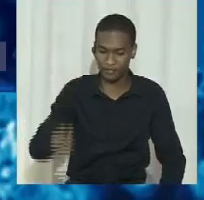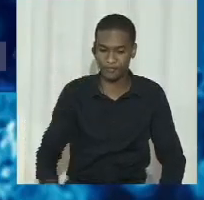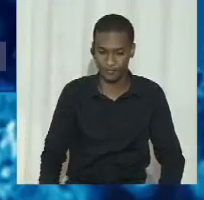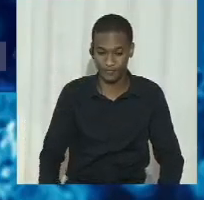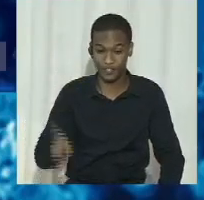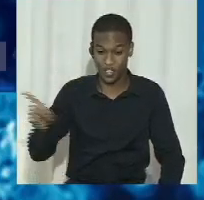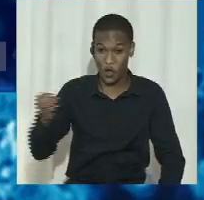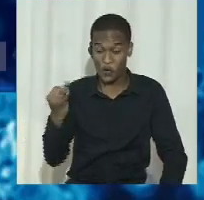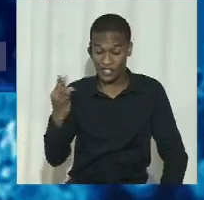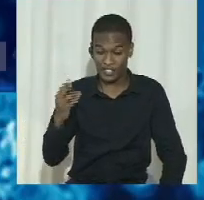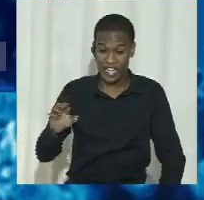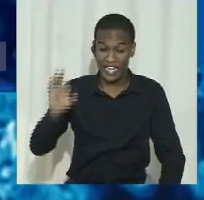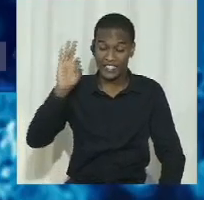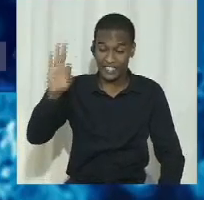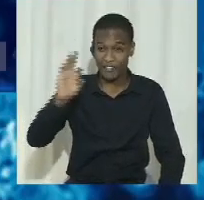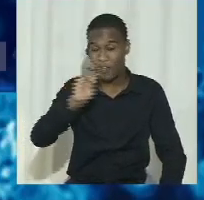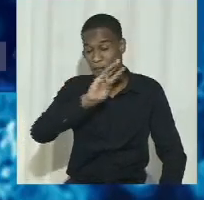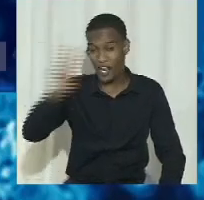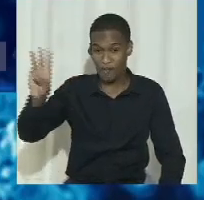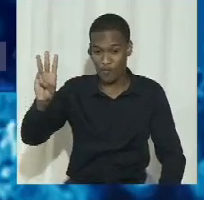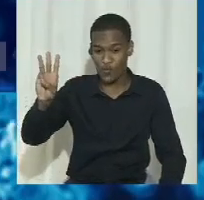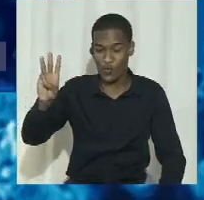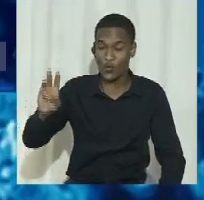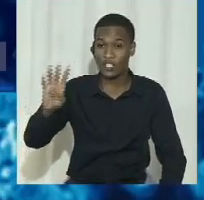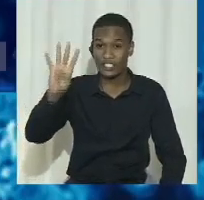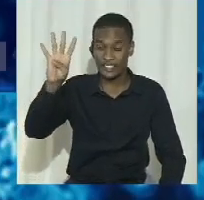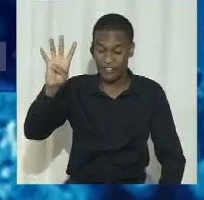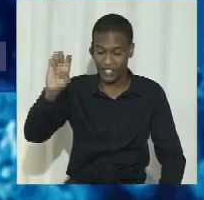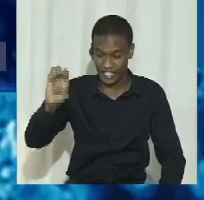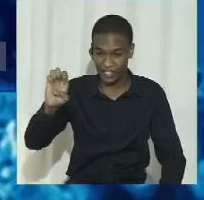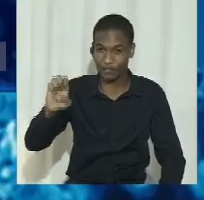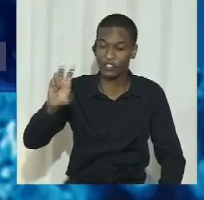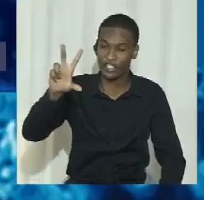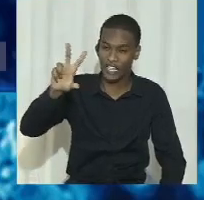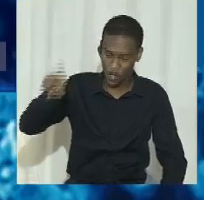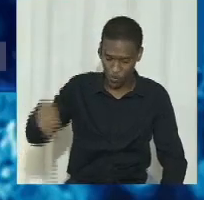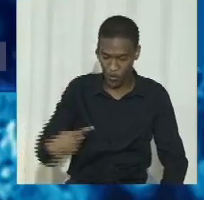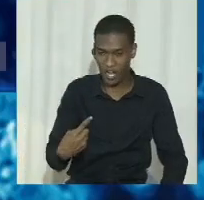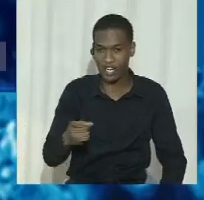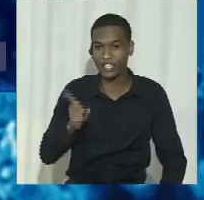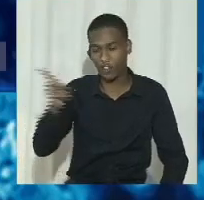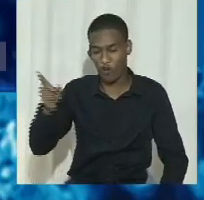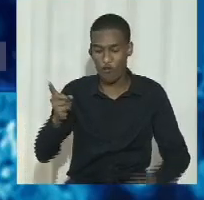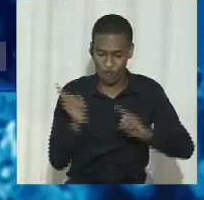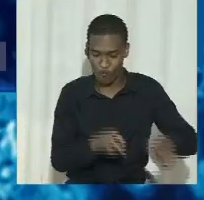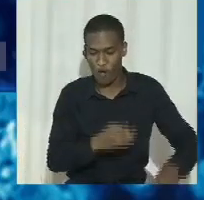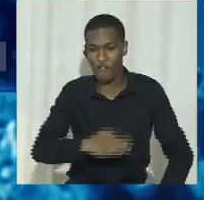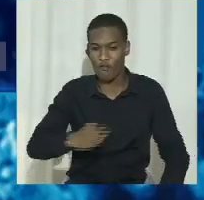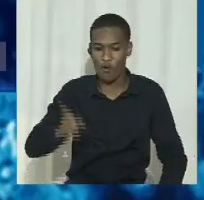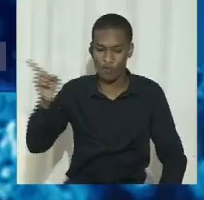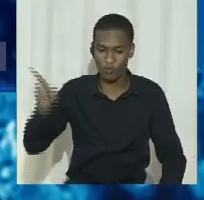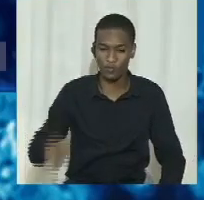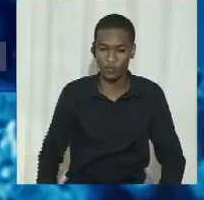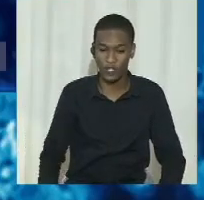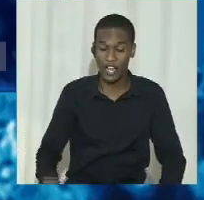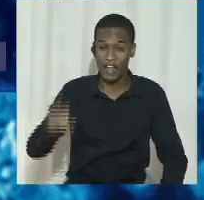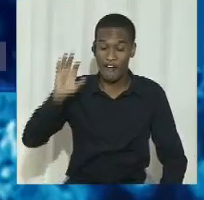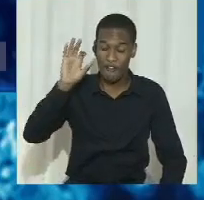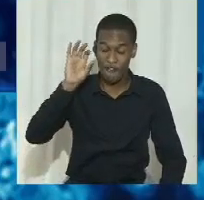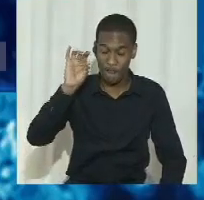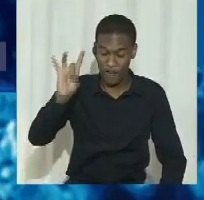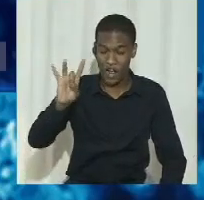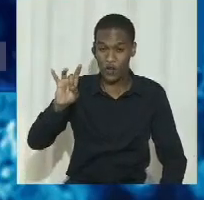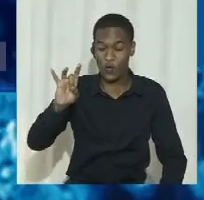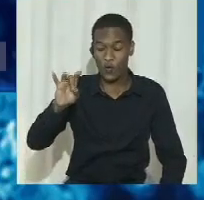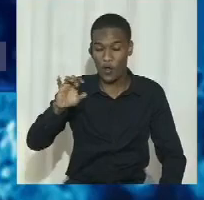ny tsimokaretina 5 sy 4 sy 3 alina sitrana 8